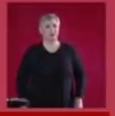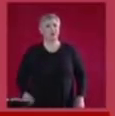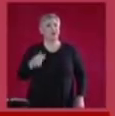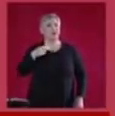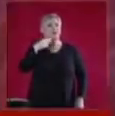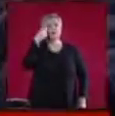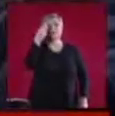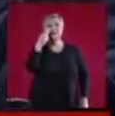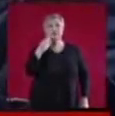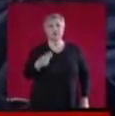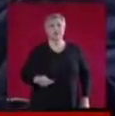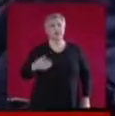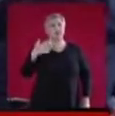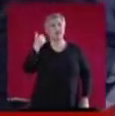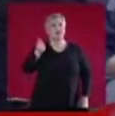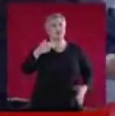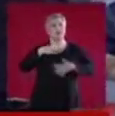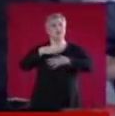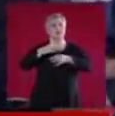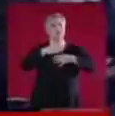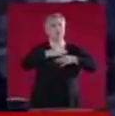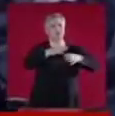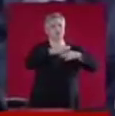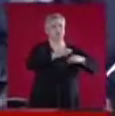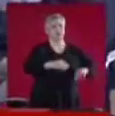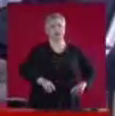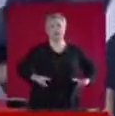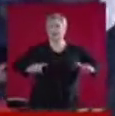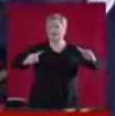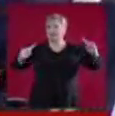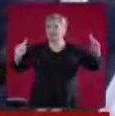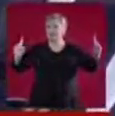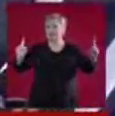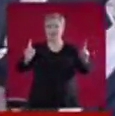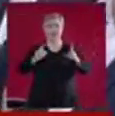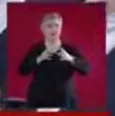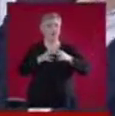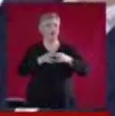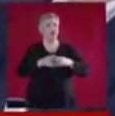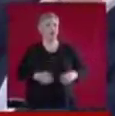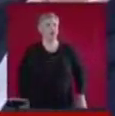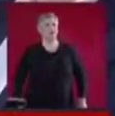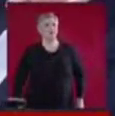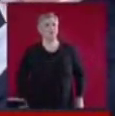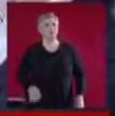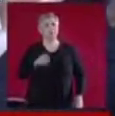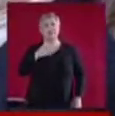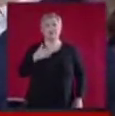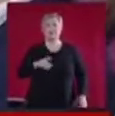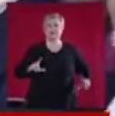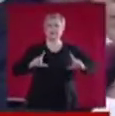περιλαμβάνει εκπροσώπους από όλες τις ζωντανές δυνάμεις αυτού που ονομάζουμε ελλάδα της νέας εποχής